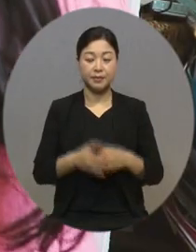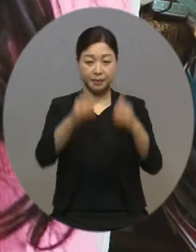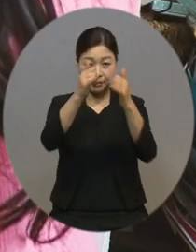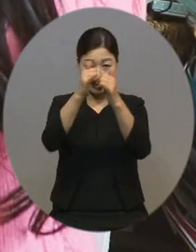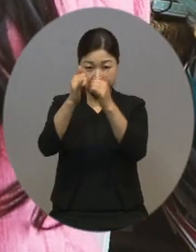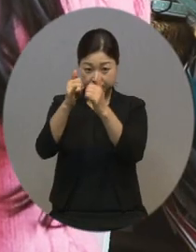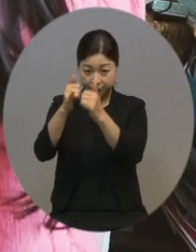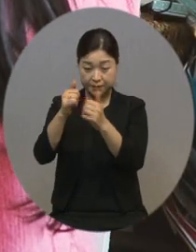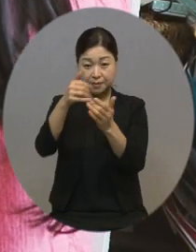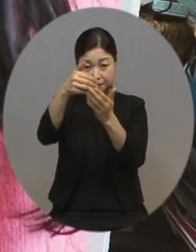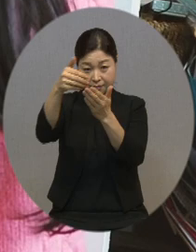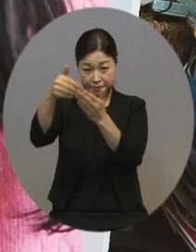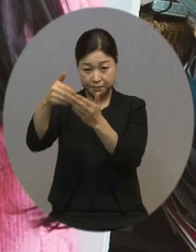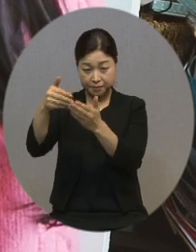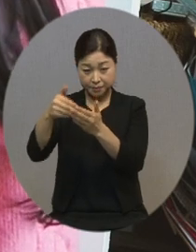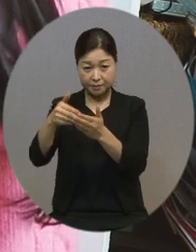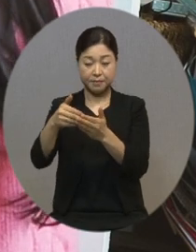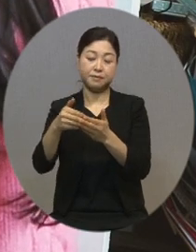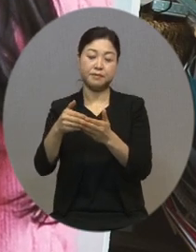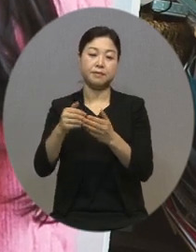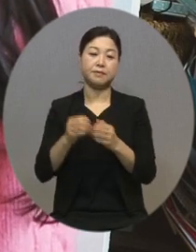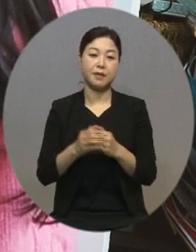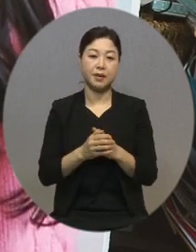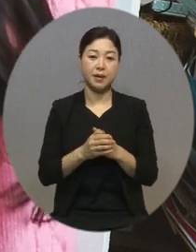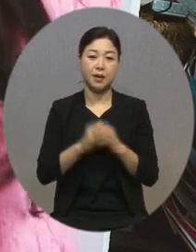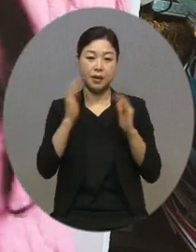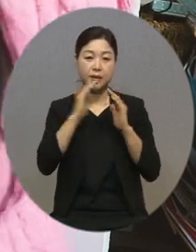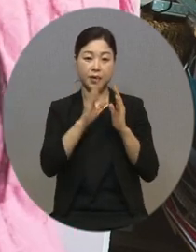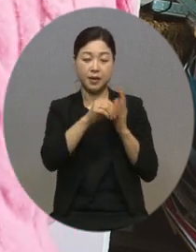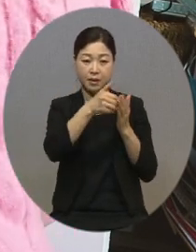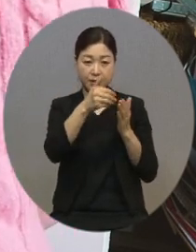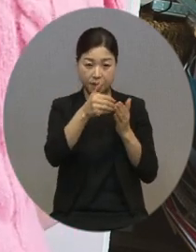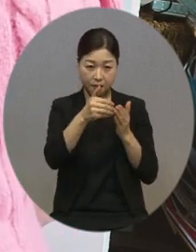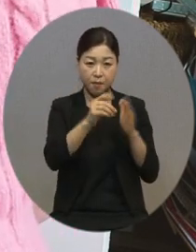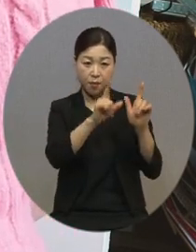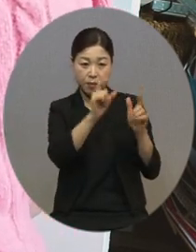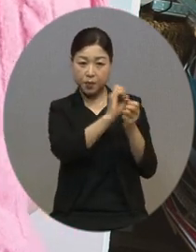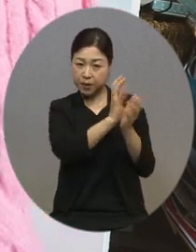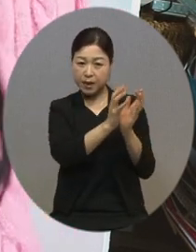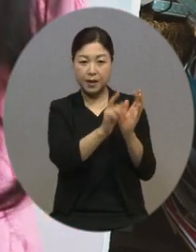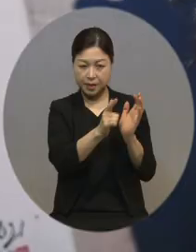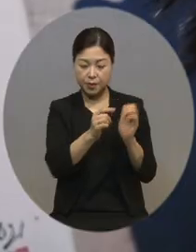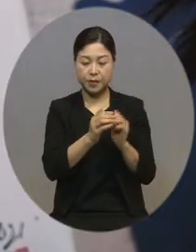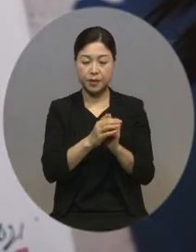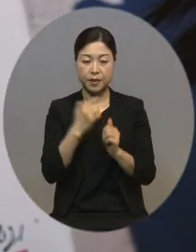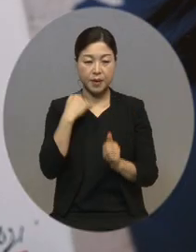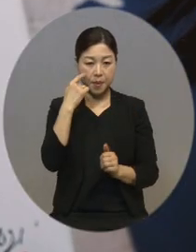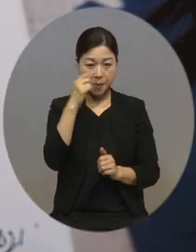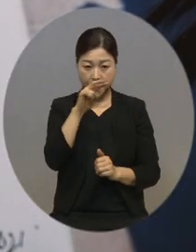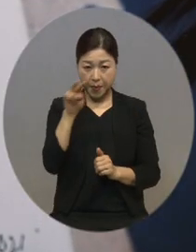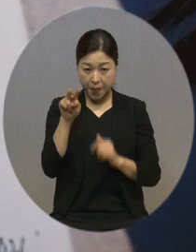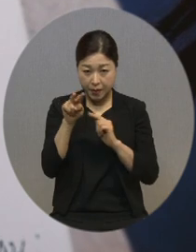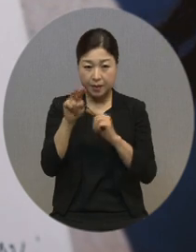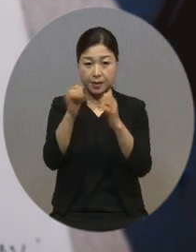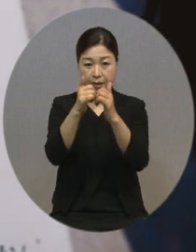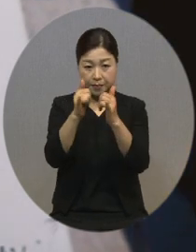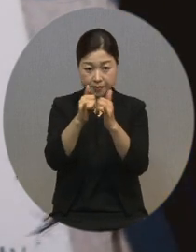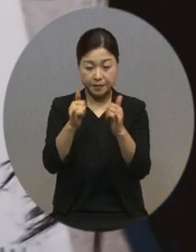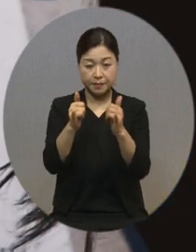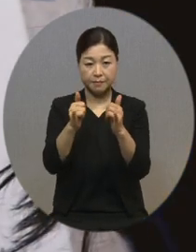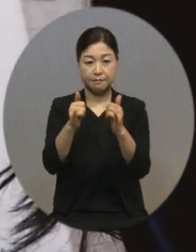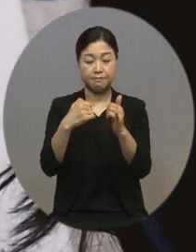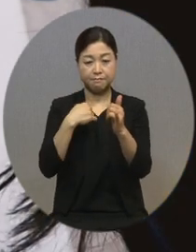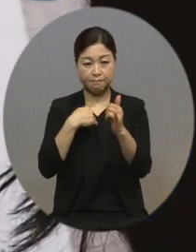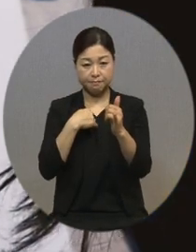통해 학창시절 그리던 풍경이나 꽃들에서 벗어나 작가가 보는 인물들, 그리고 작가의 삶의